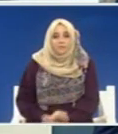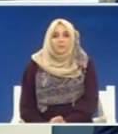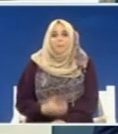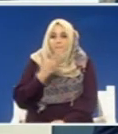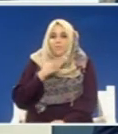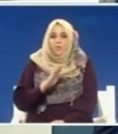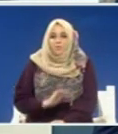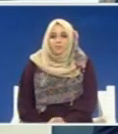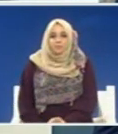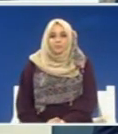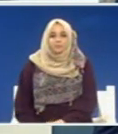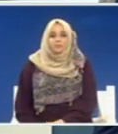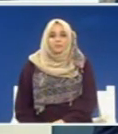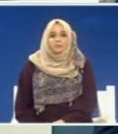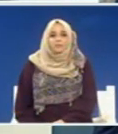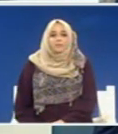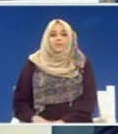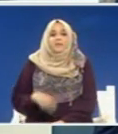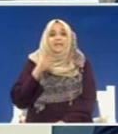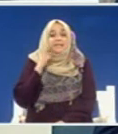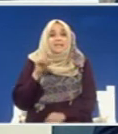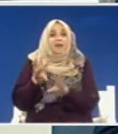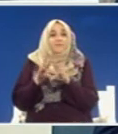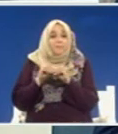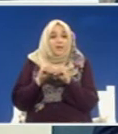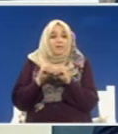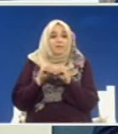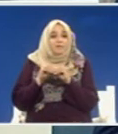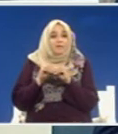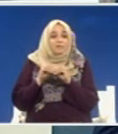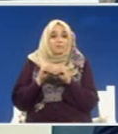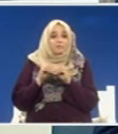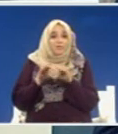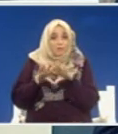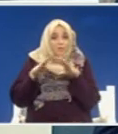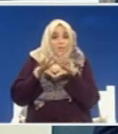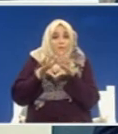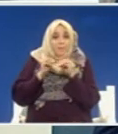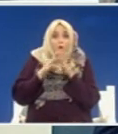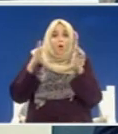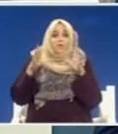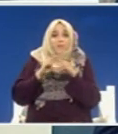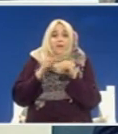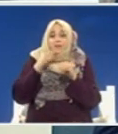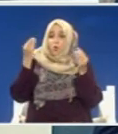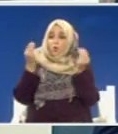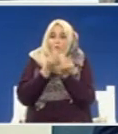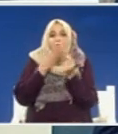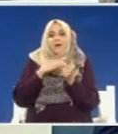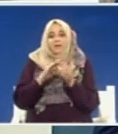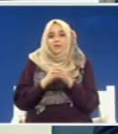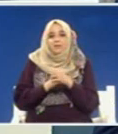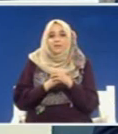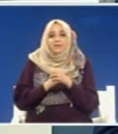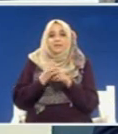أفضل. إذا كان يعني أفراد الأسرة الكبيرة إذا أحسوا، لأن ربي قال والصلح خير،